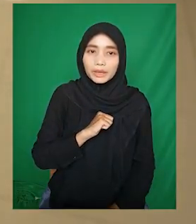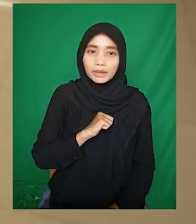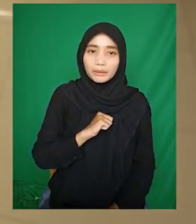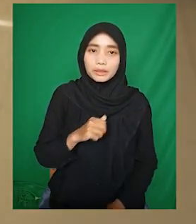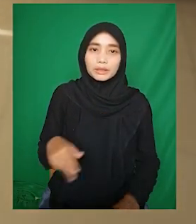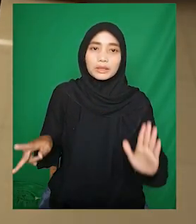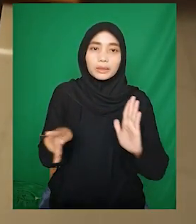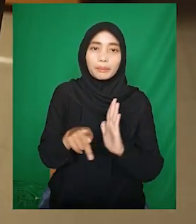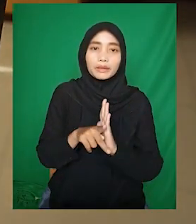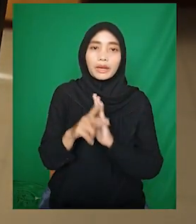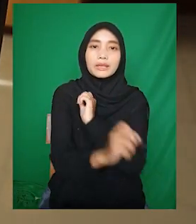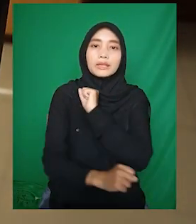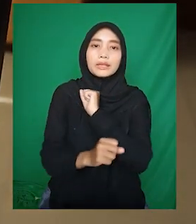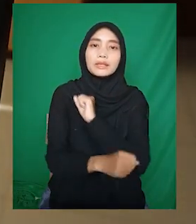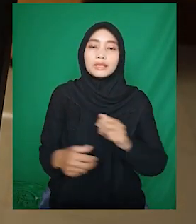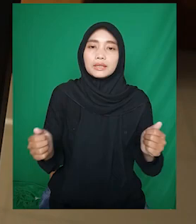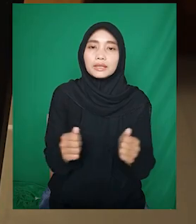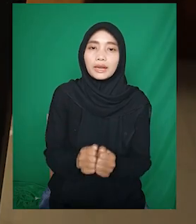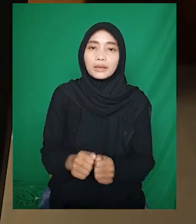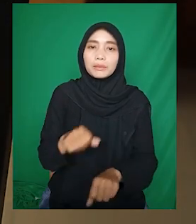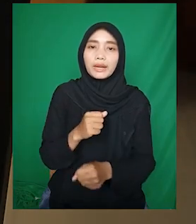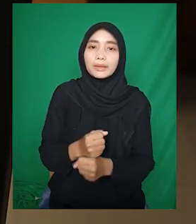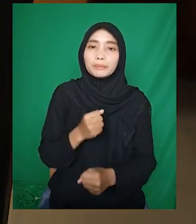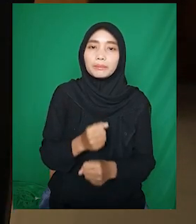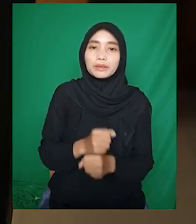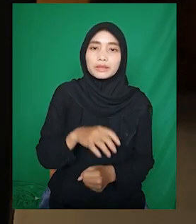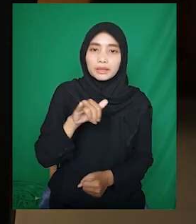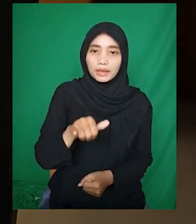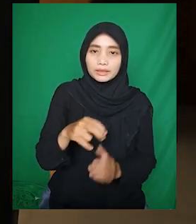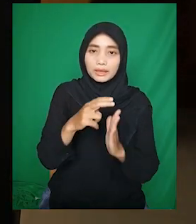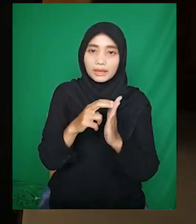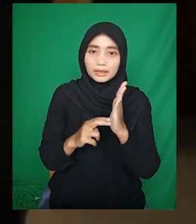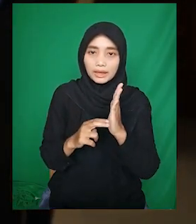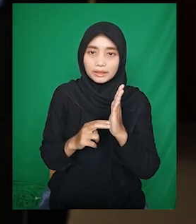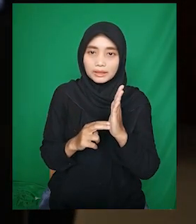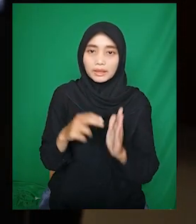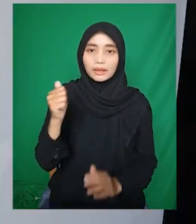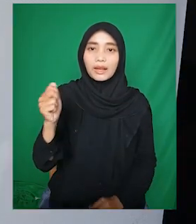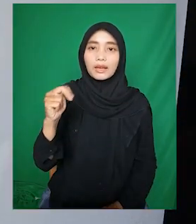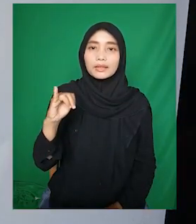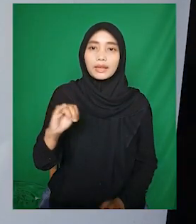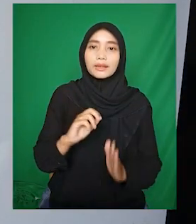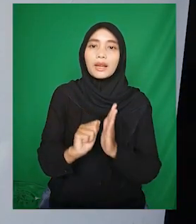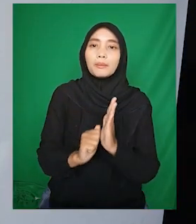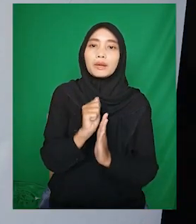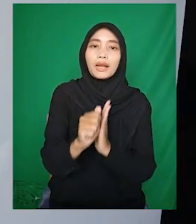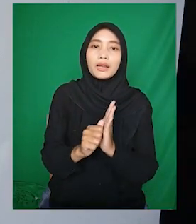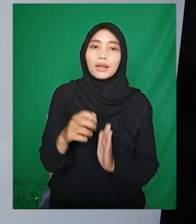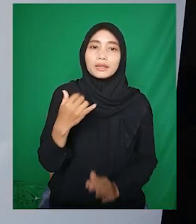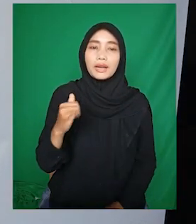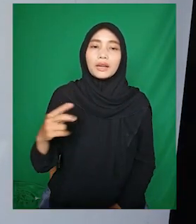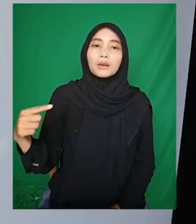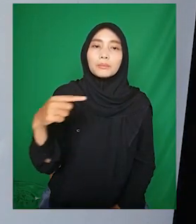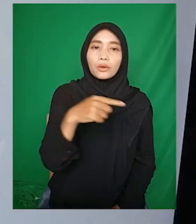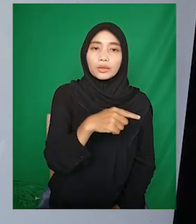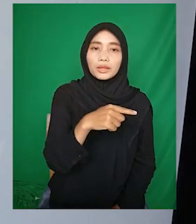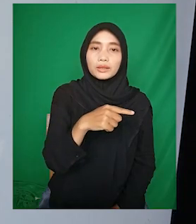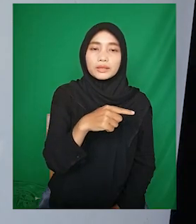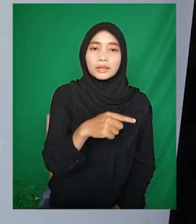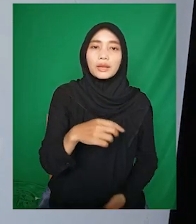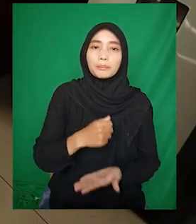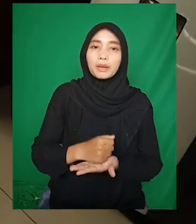dengan mengimplementasikan nilai-nilai dasar ASN berakhlak yang berorientasi pelayanan,